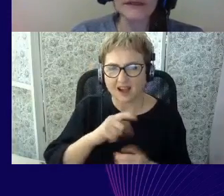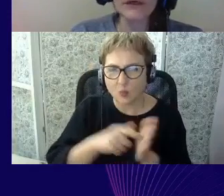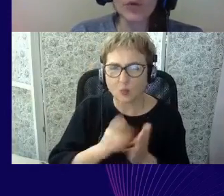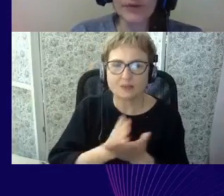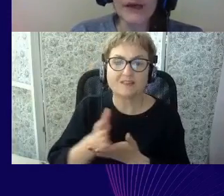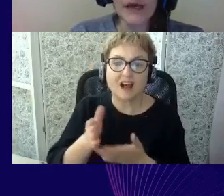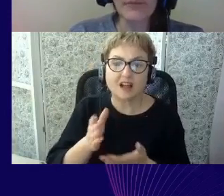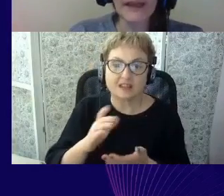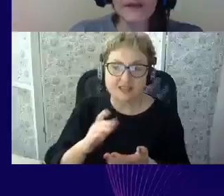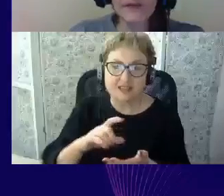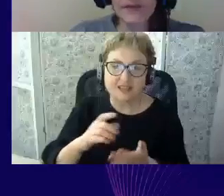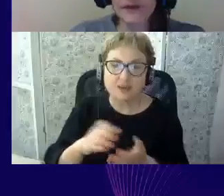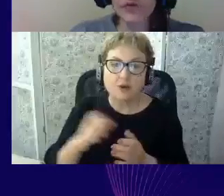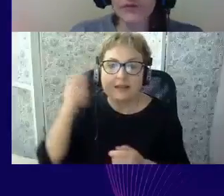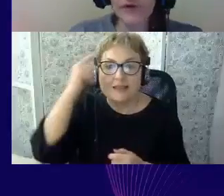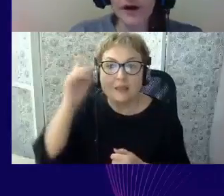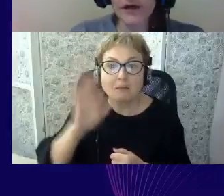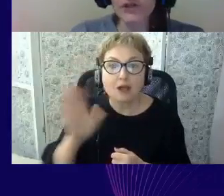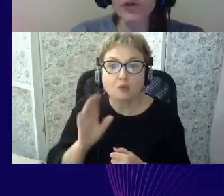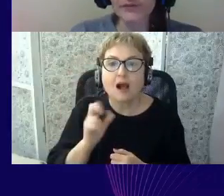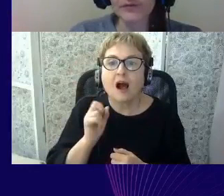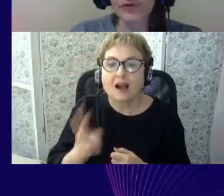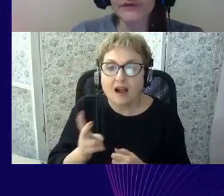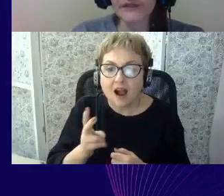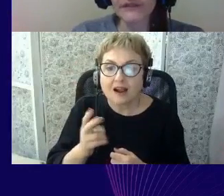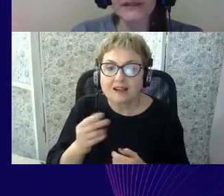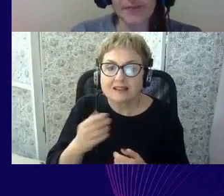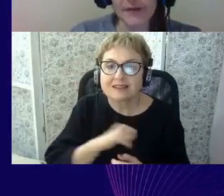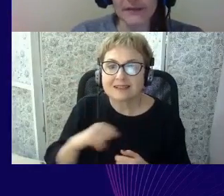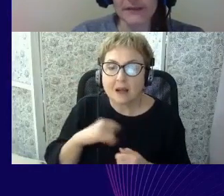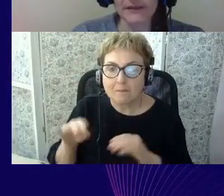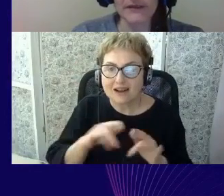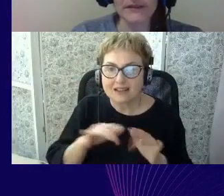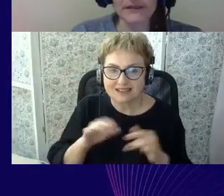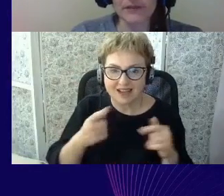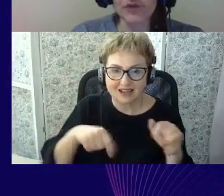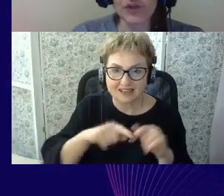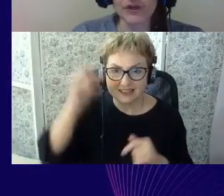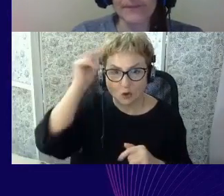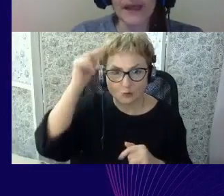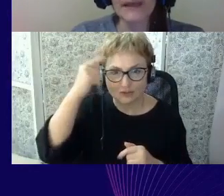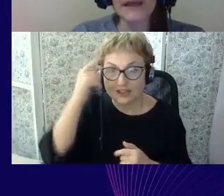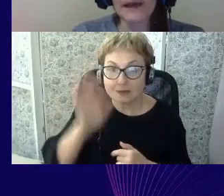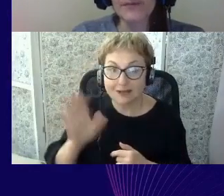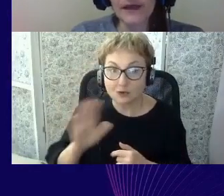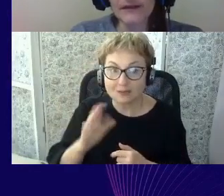оборудовали входные группы, при этом не подумав, а как же, собственно, будет выстроен сам процесс организации